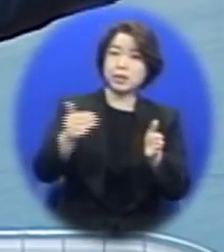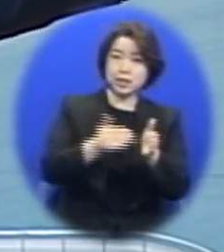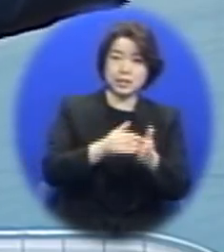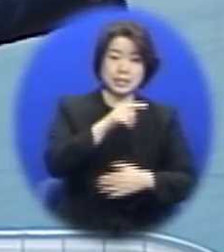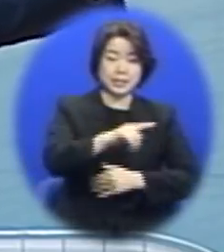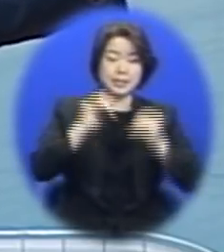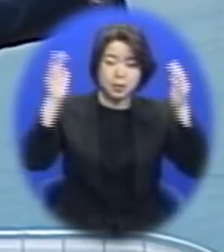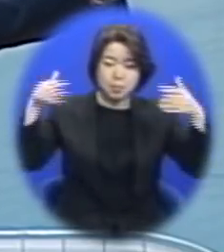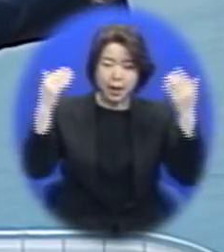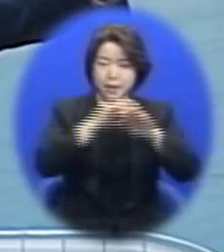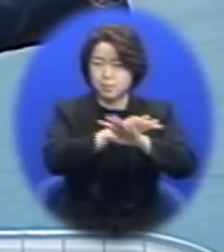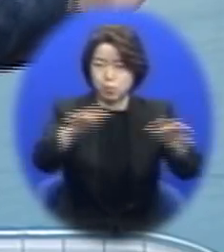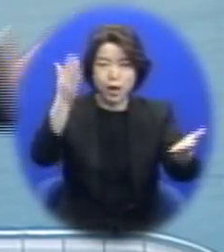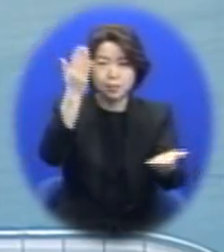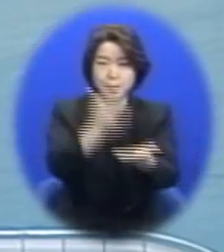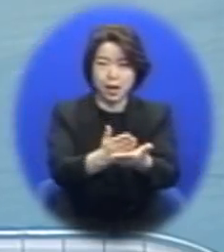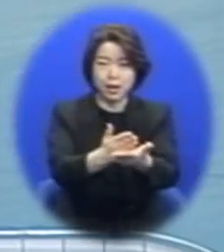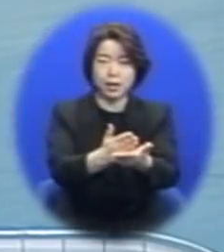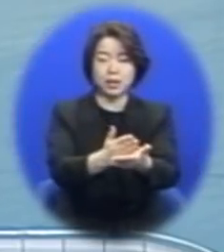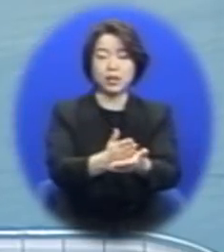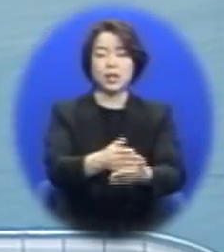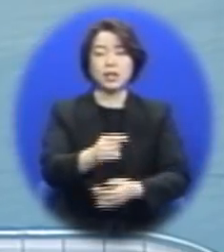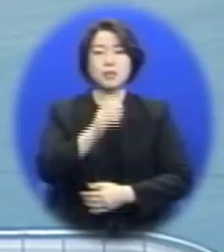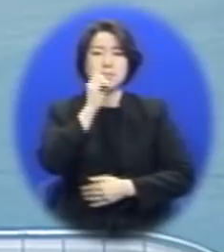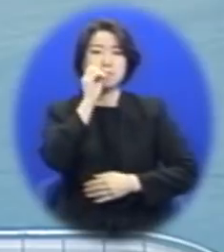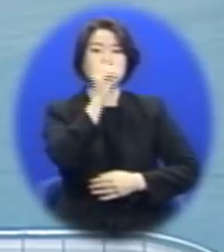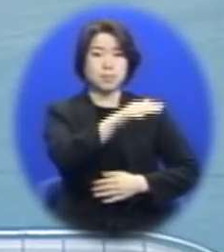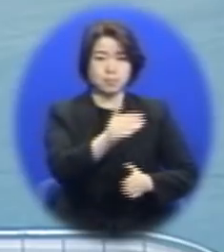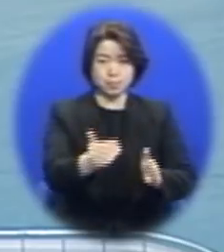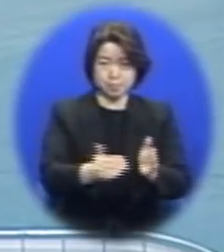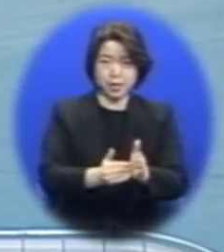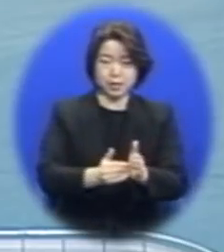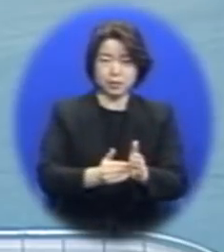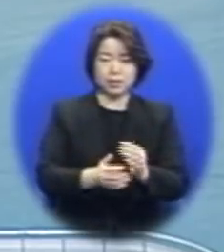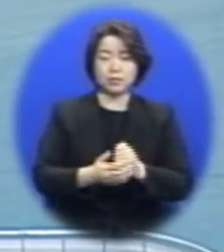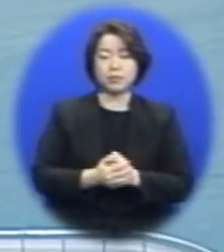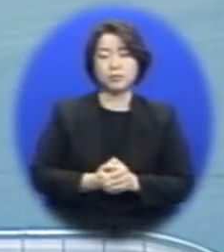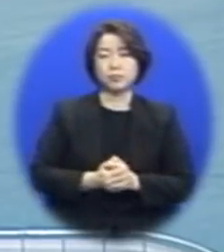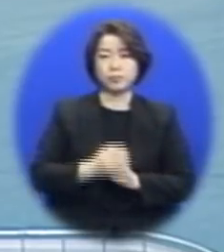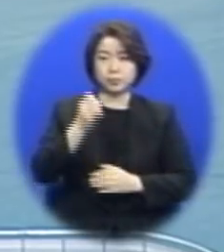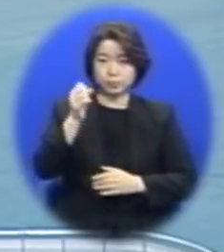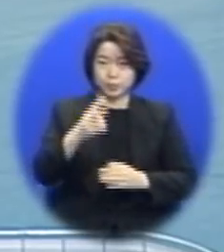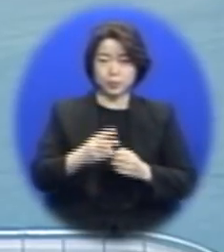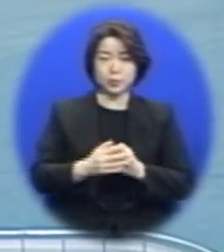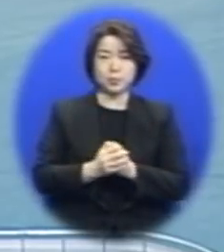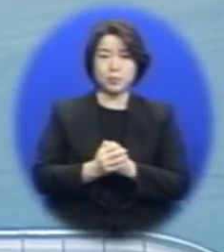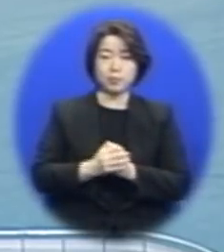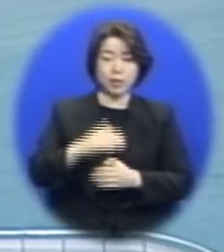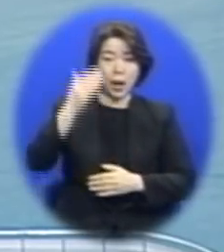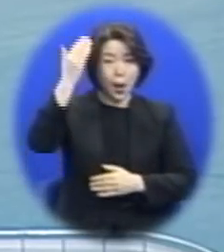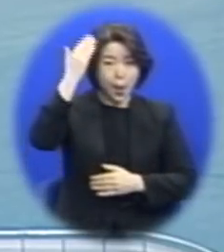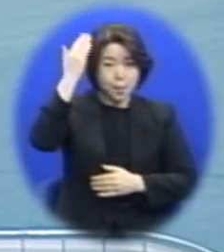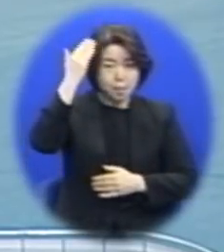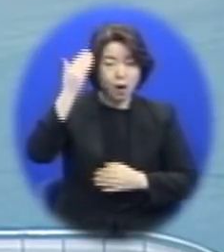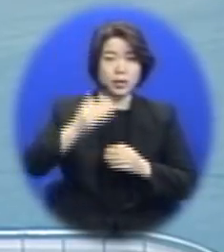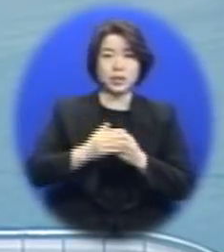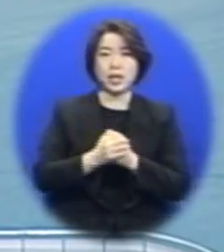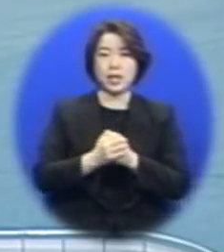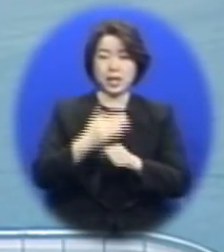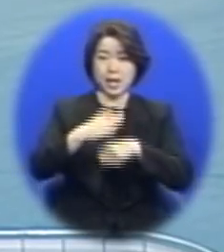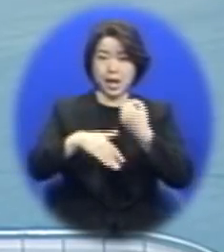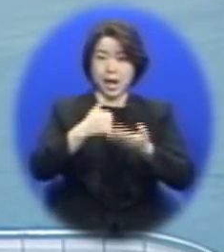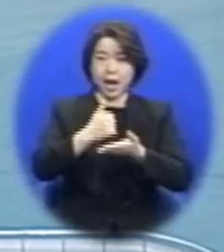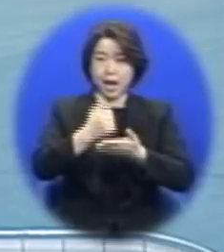바람을 풀어놓지 말라, 그렇게 이야기를 했습니다. 그러면서 머리에 하나님의